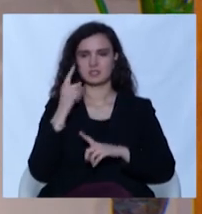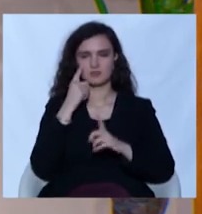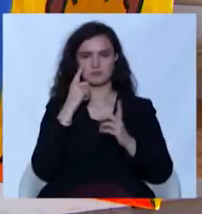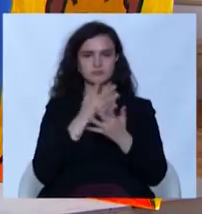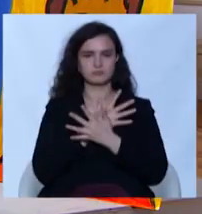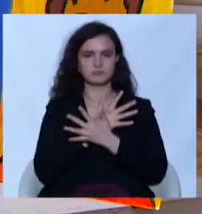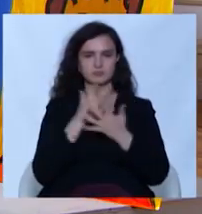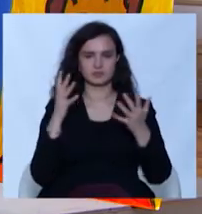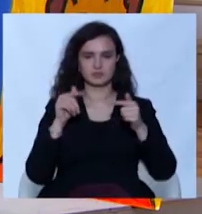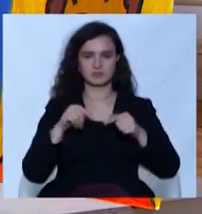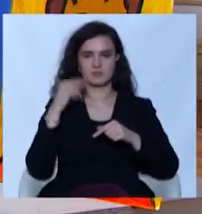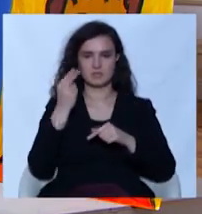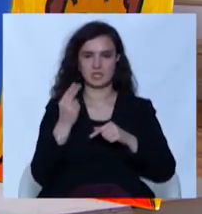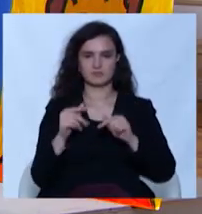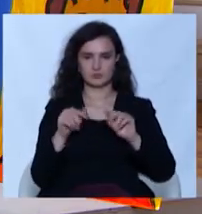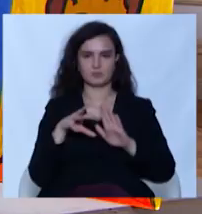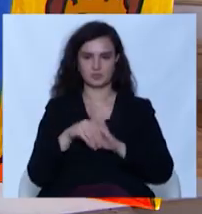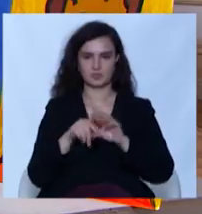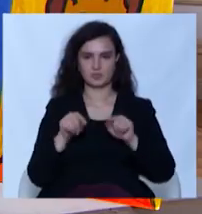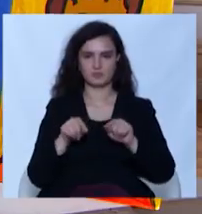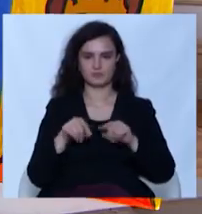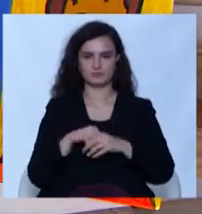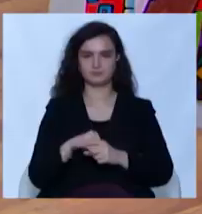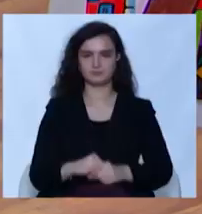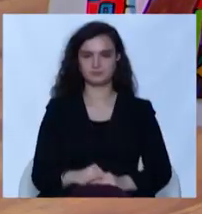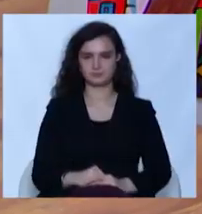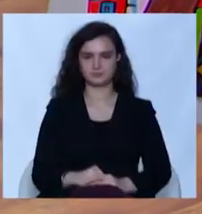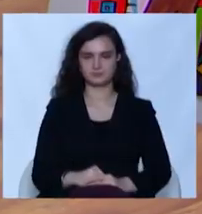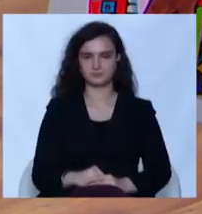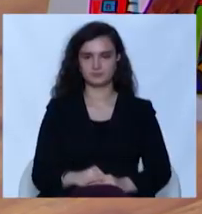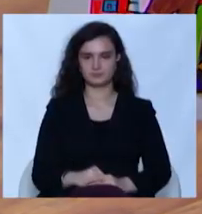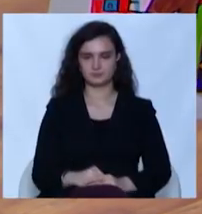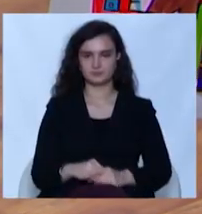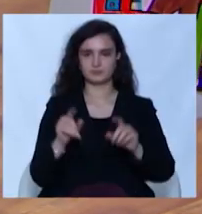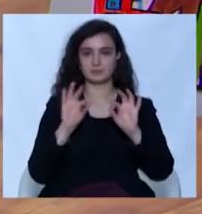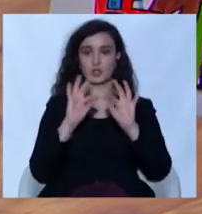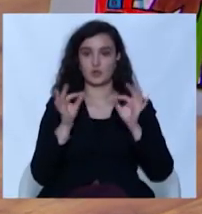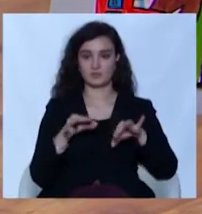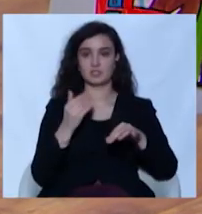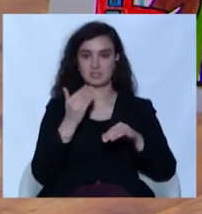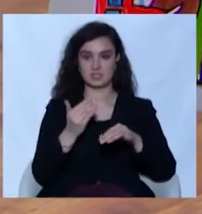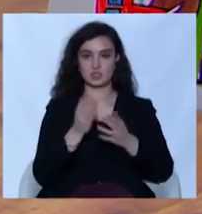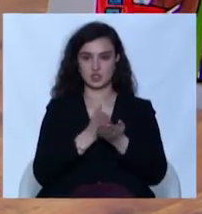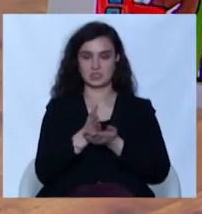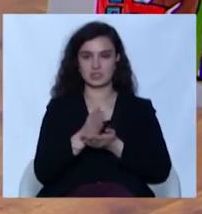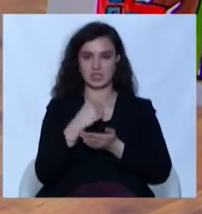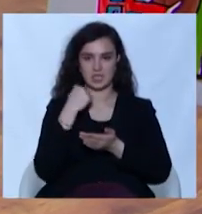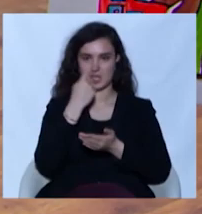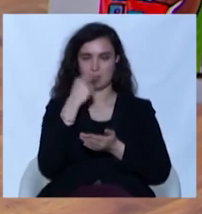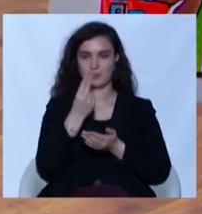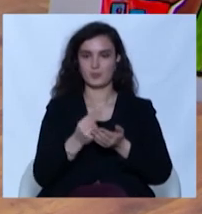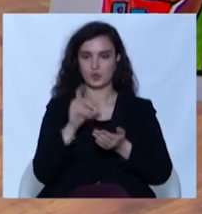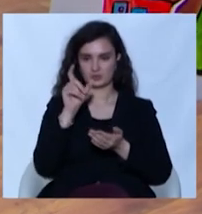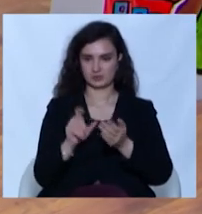გავრცელებული მხატვრობაში ჟანრი. სახვითი ხელოვნების ერთ-ერთი ჟანრია პორტრეტი.